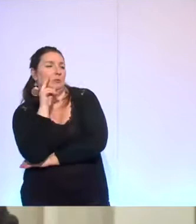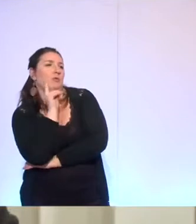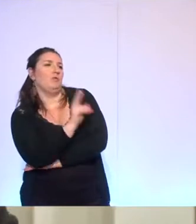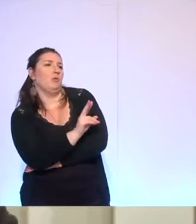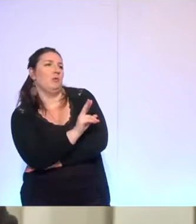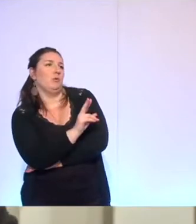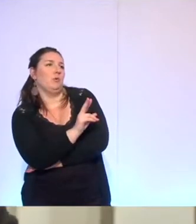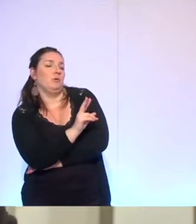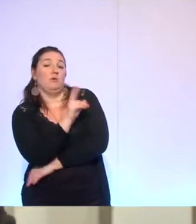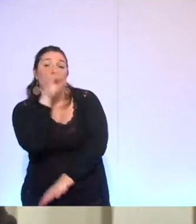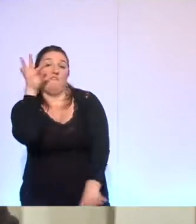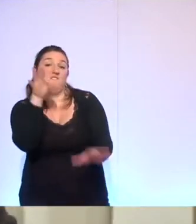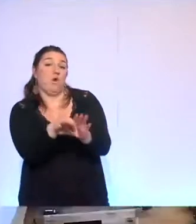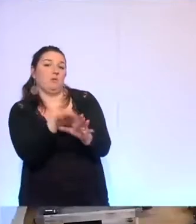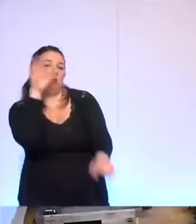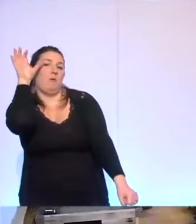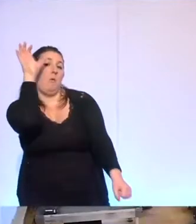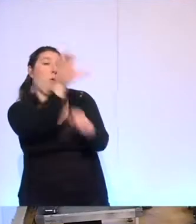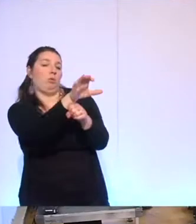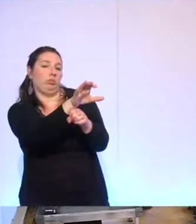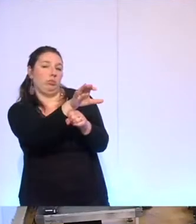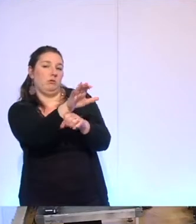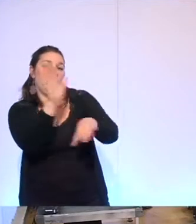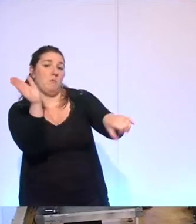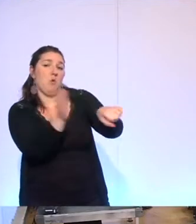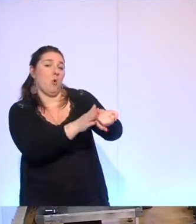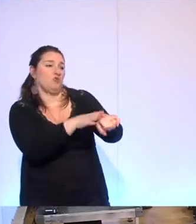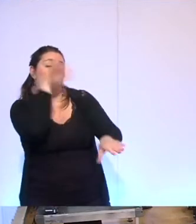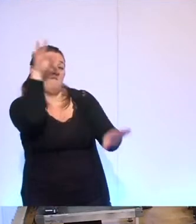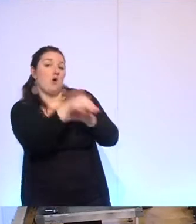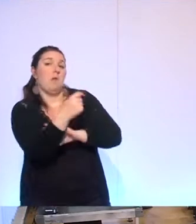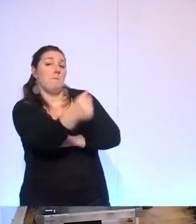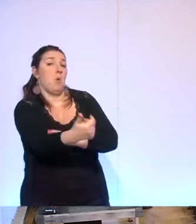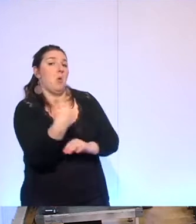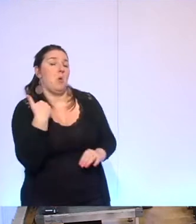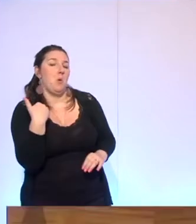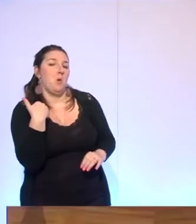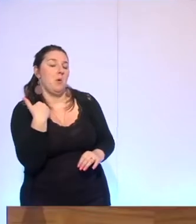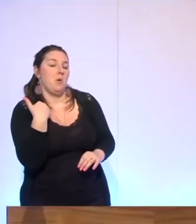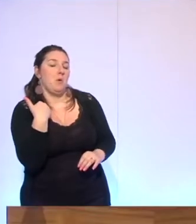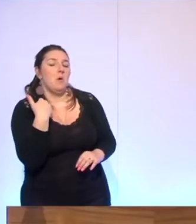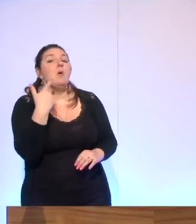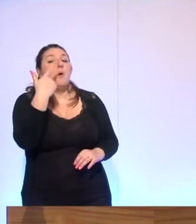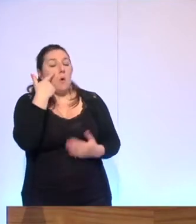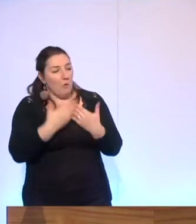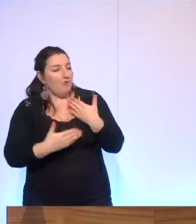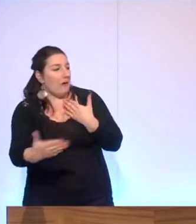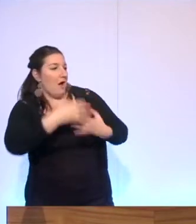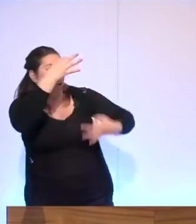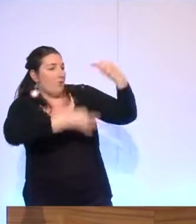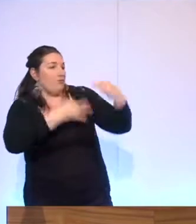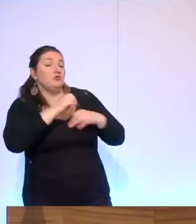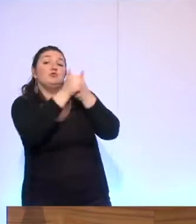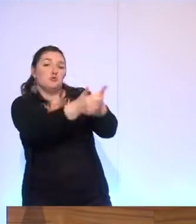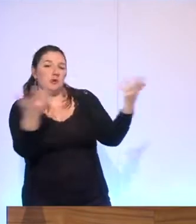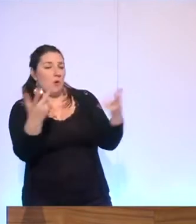pensaient. Nous vous jugerons sur les actes car la politique ne peut se réduire